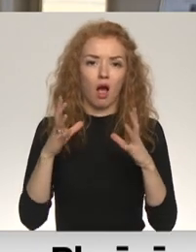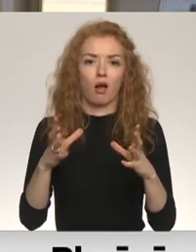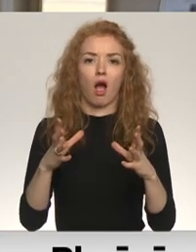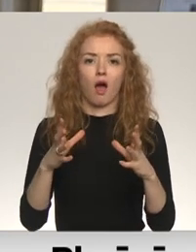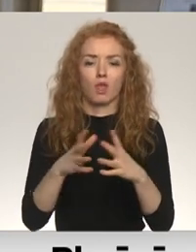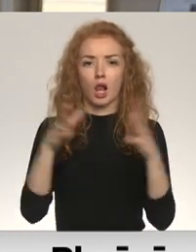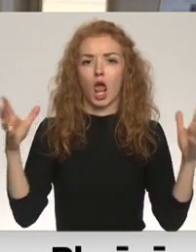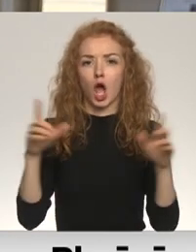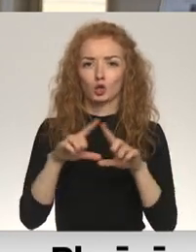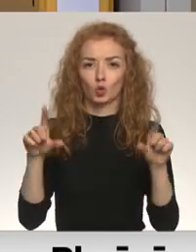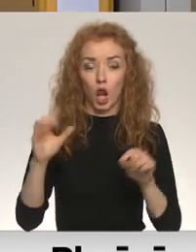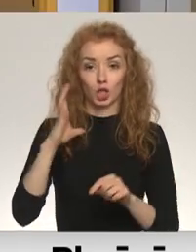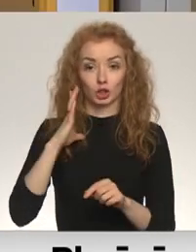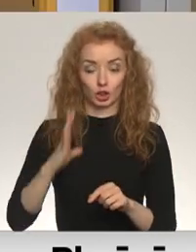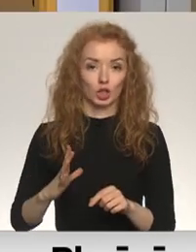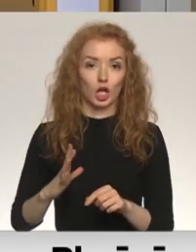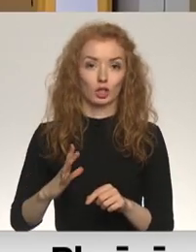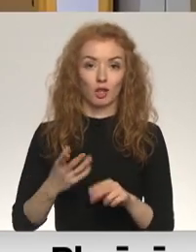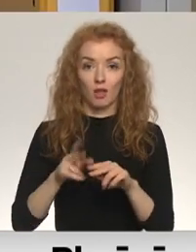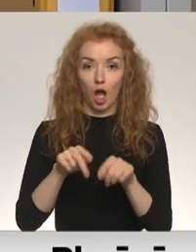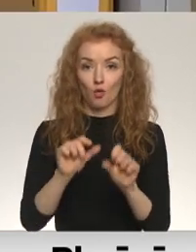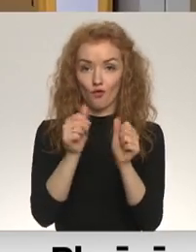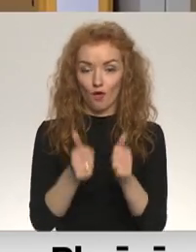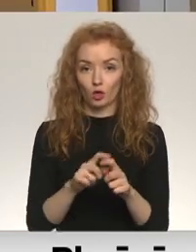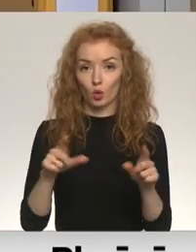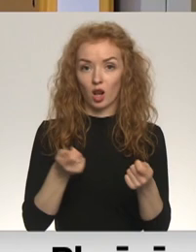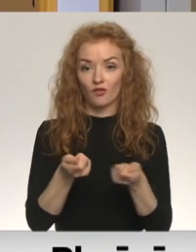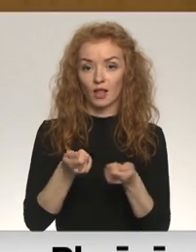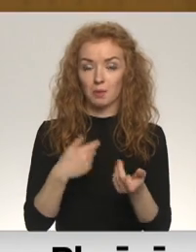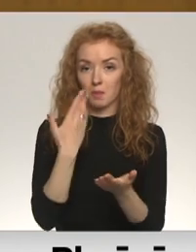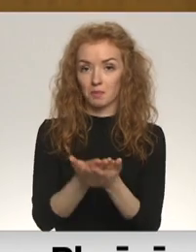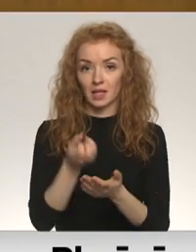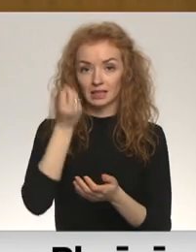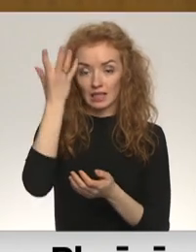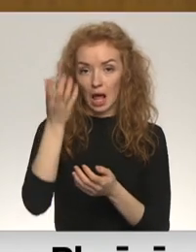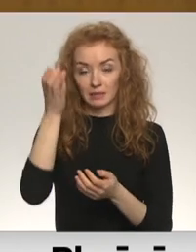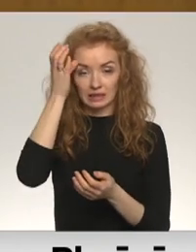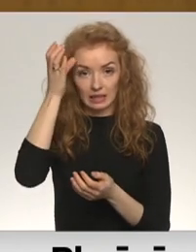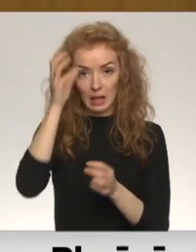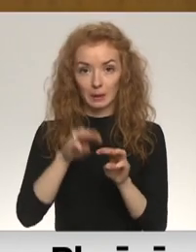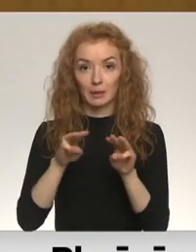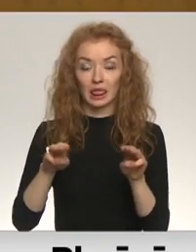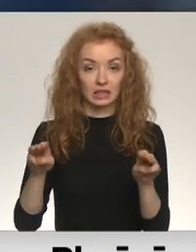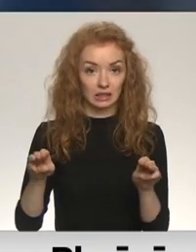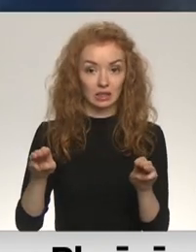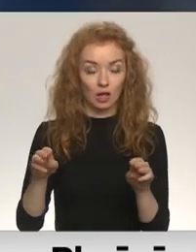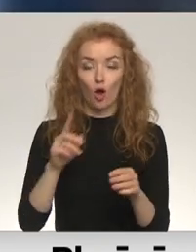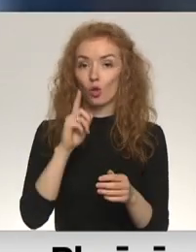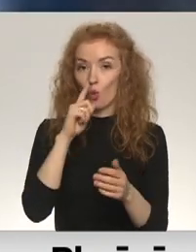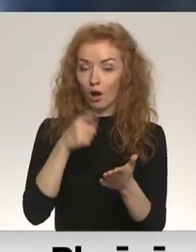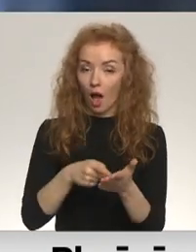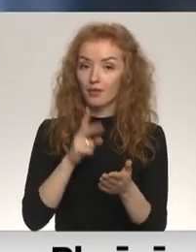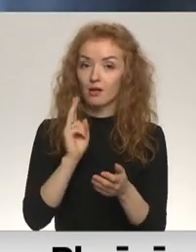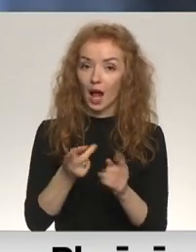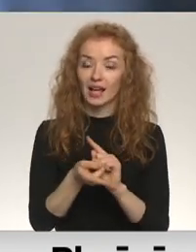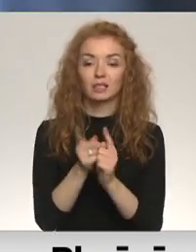lielās skolas cieš. Šādu modeli skolu vadībai nu pat prezentējusi Izglītības un zinātnes ministrija, norādot, ka